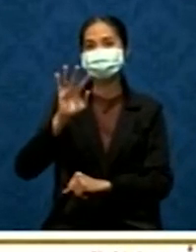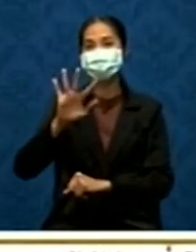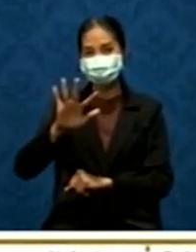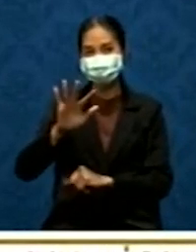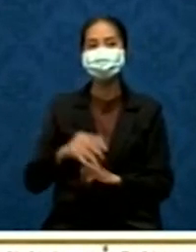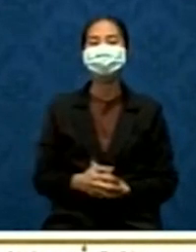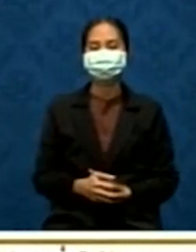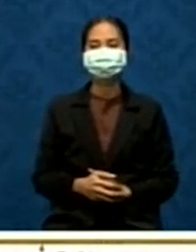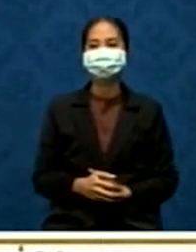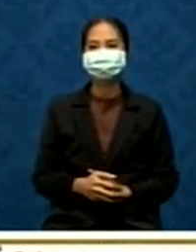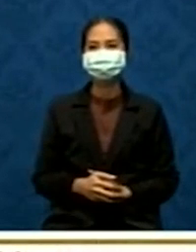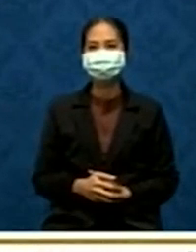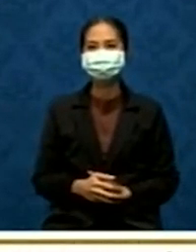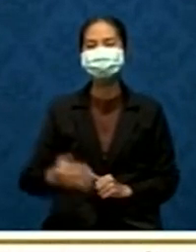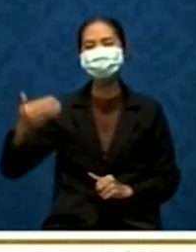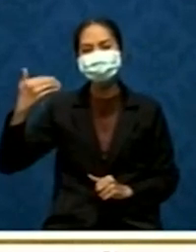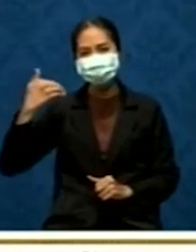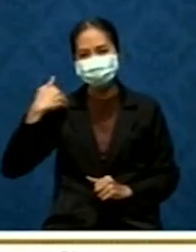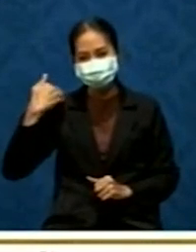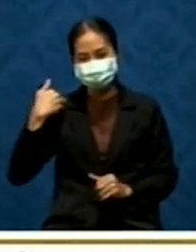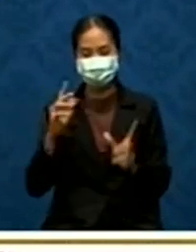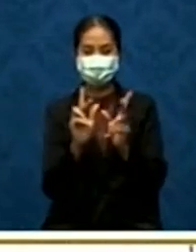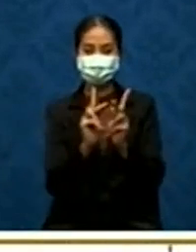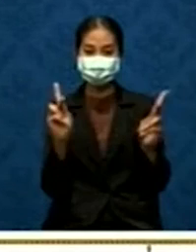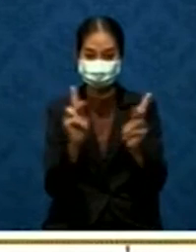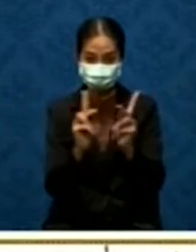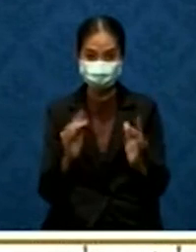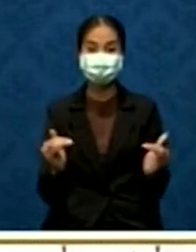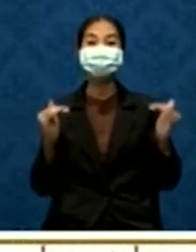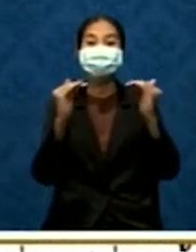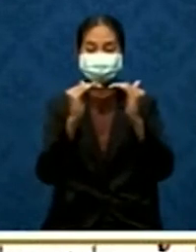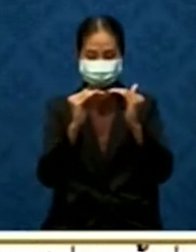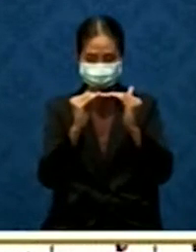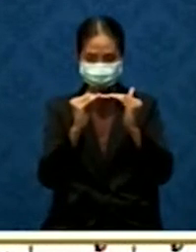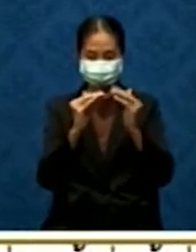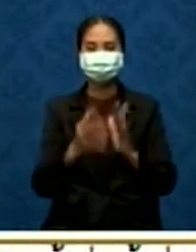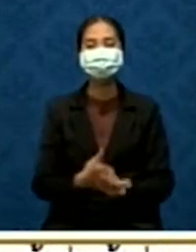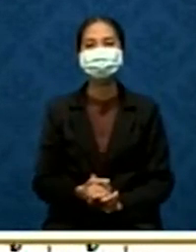ซึ่งมีกรรมการสิทธิมนุษยชน